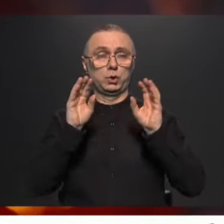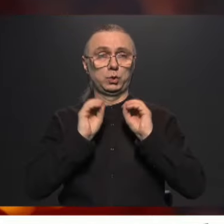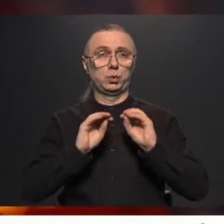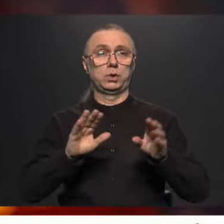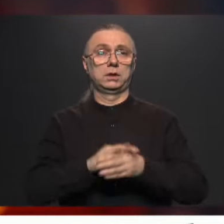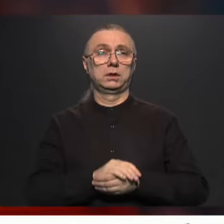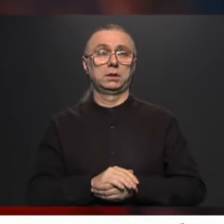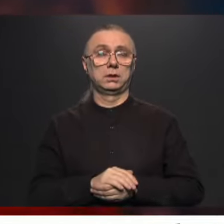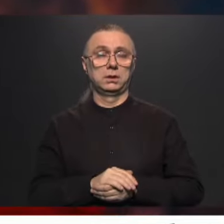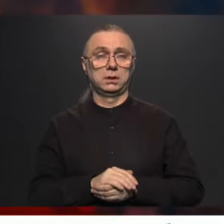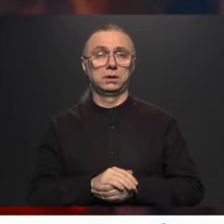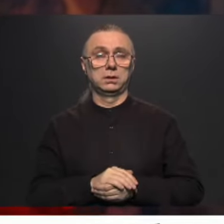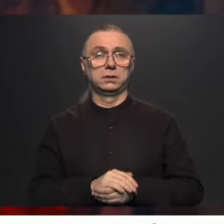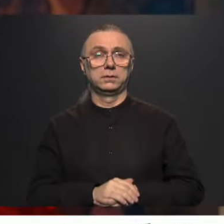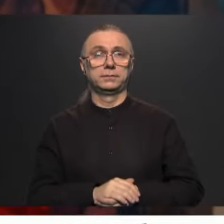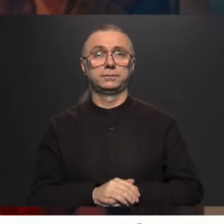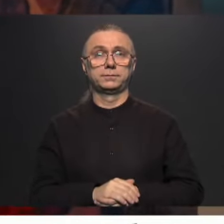одно из лиц